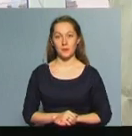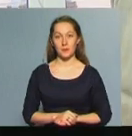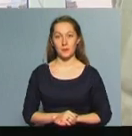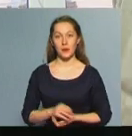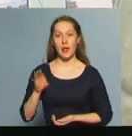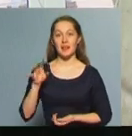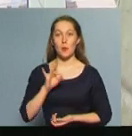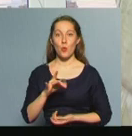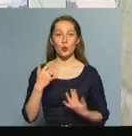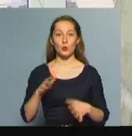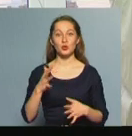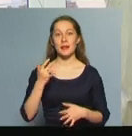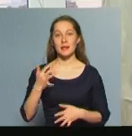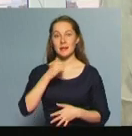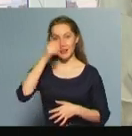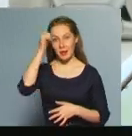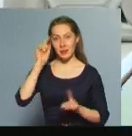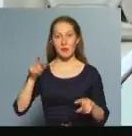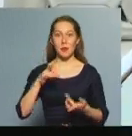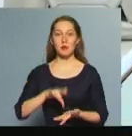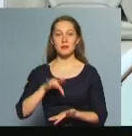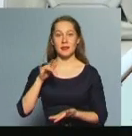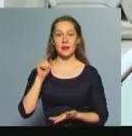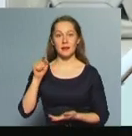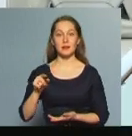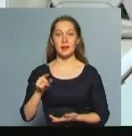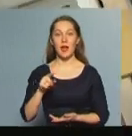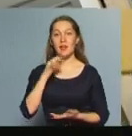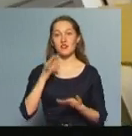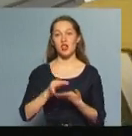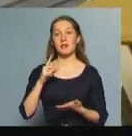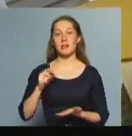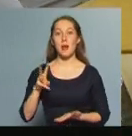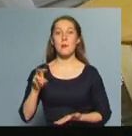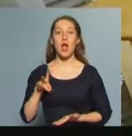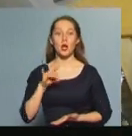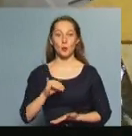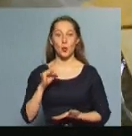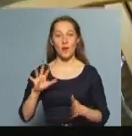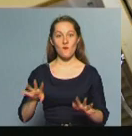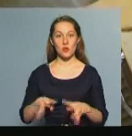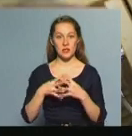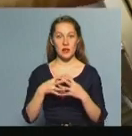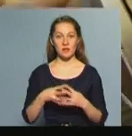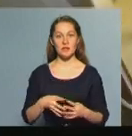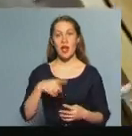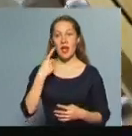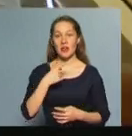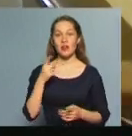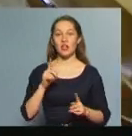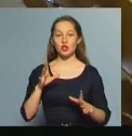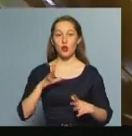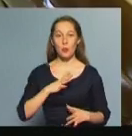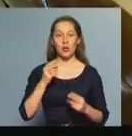Тимур уже пару месяцев отвечает в реабилитационном центре за меню. Ровно столько он на восстановлении. Признается, из-за наркотиков чуть не